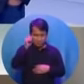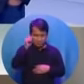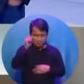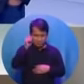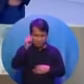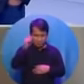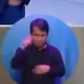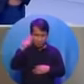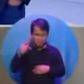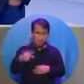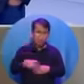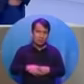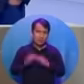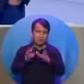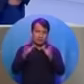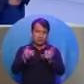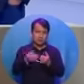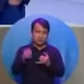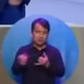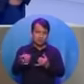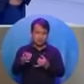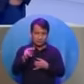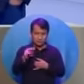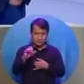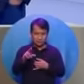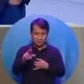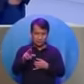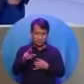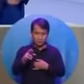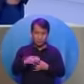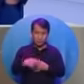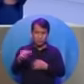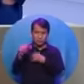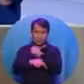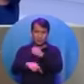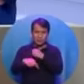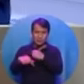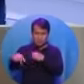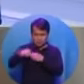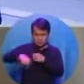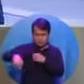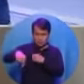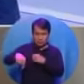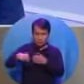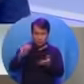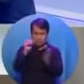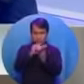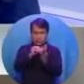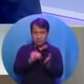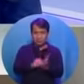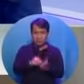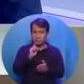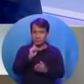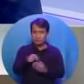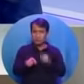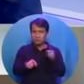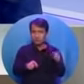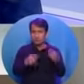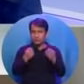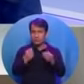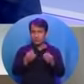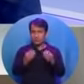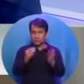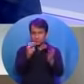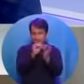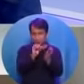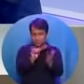po. Yes po, idol. Ng barangay nag-cruise Pitogo, Quezon. Opo. Ayon po sa inyong record, totoo ba na talagang marami ng